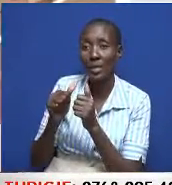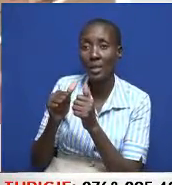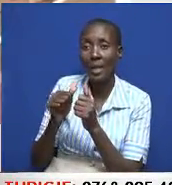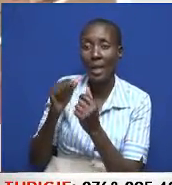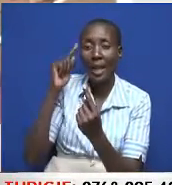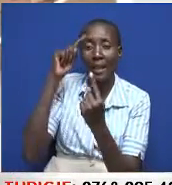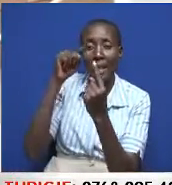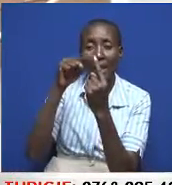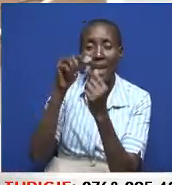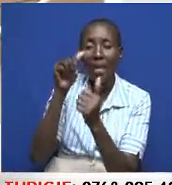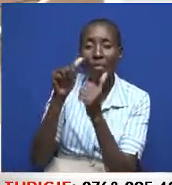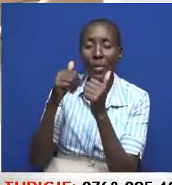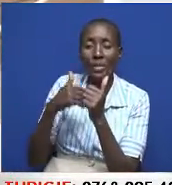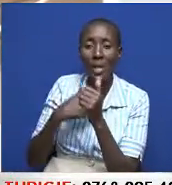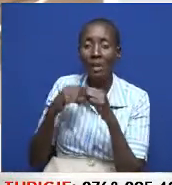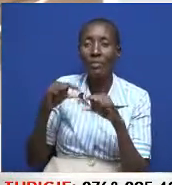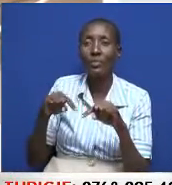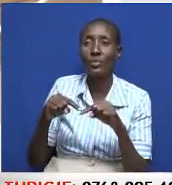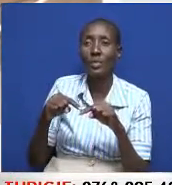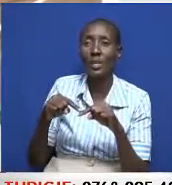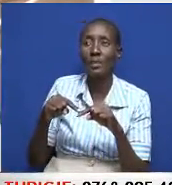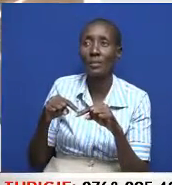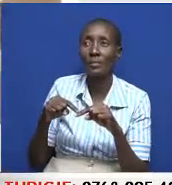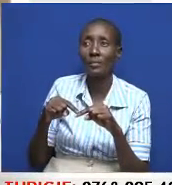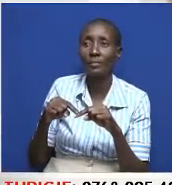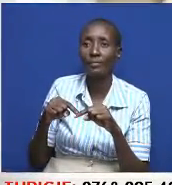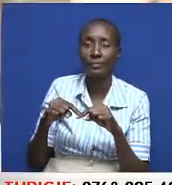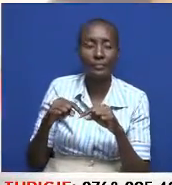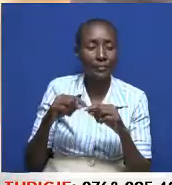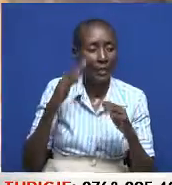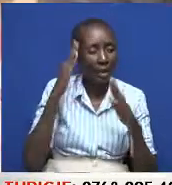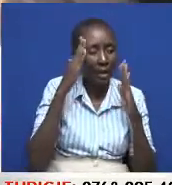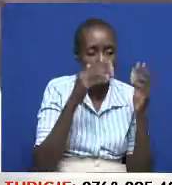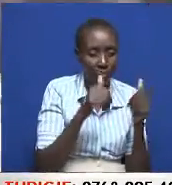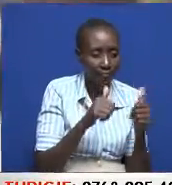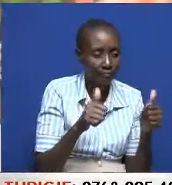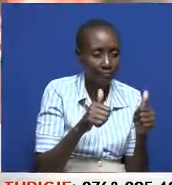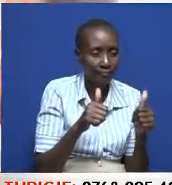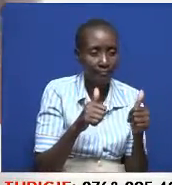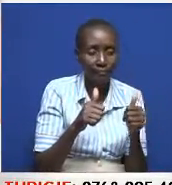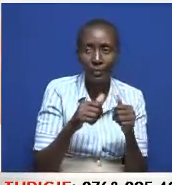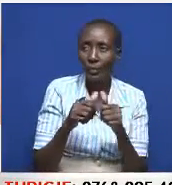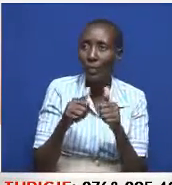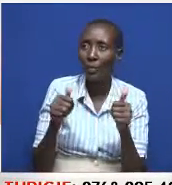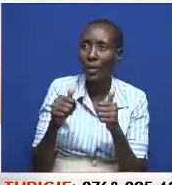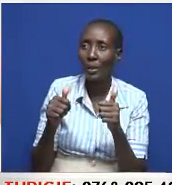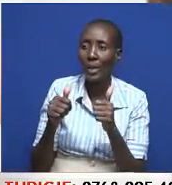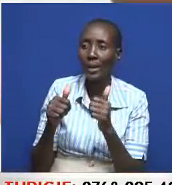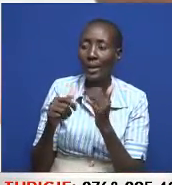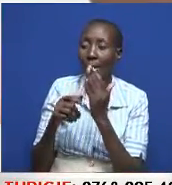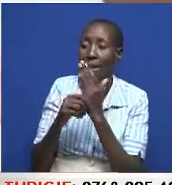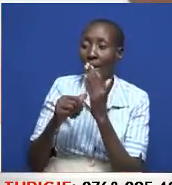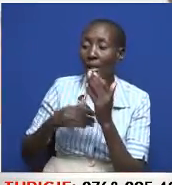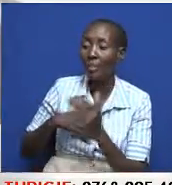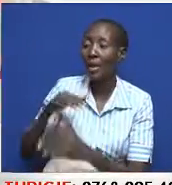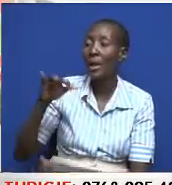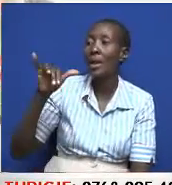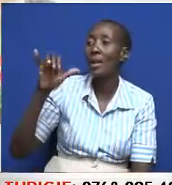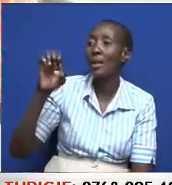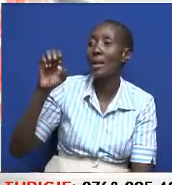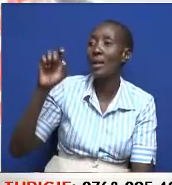leo ni gani. Nipo na mzee hapa upande wangu. Habari yako mzee? Nzuri. Kwa majina naitwa ya Torkiptum